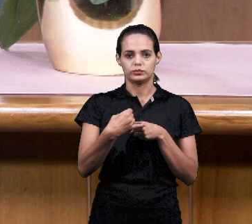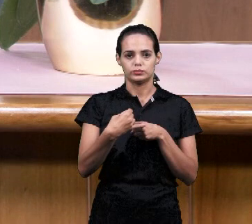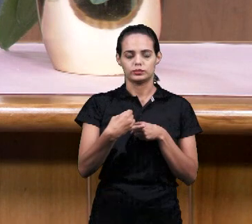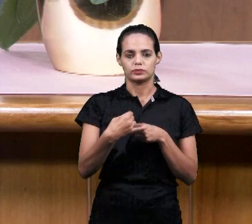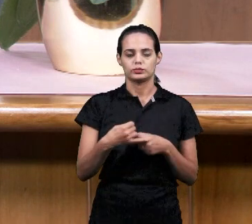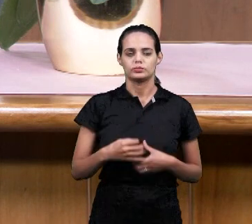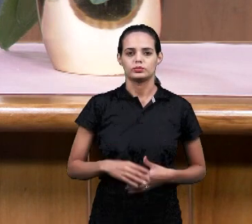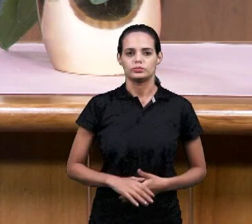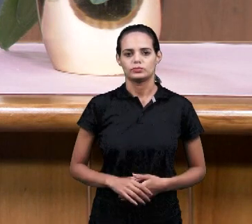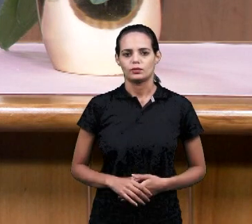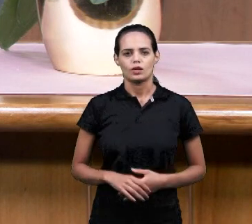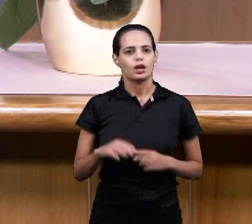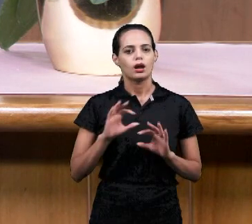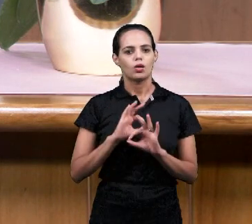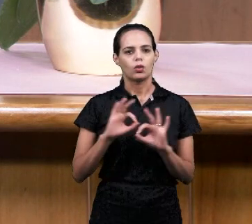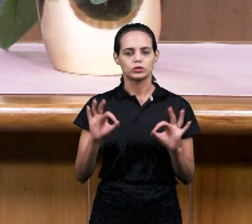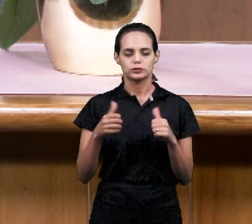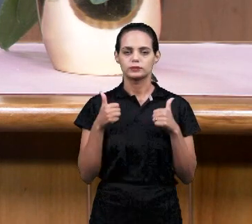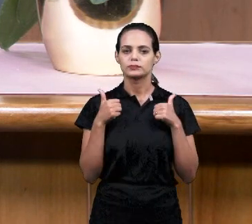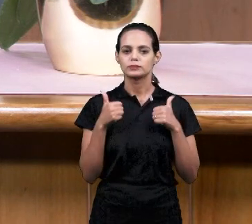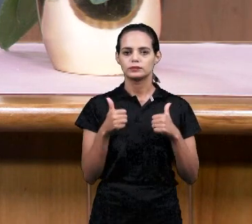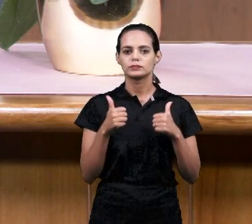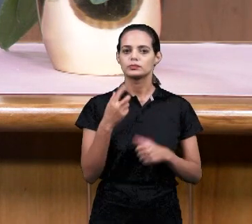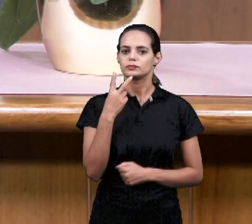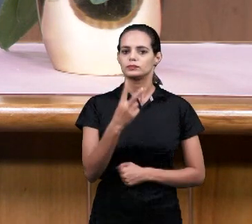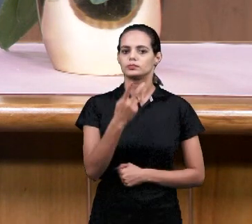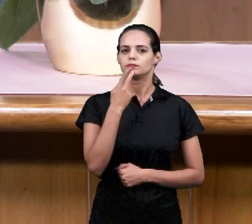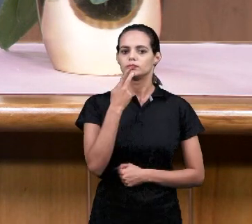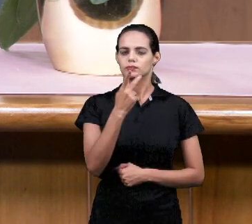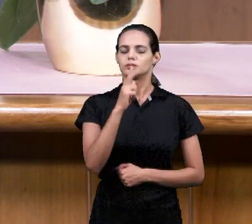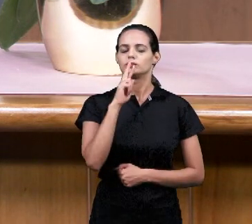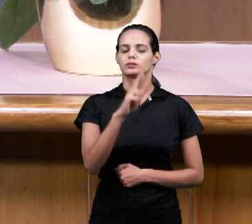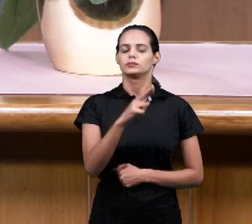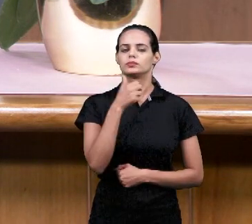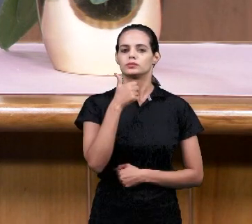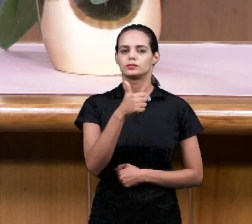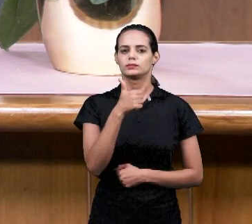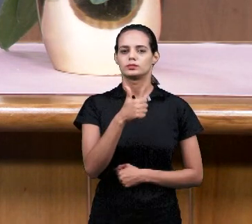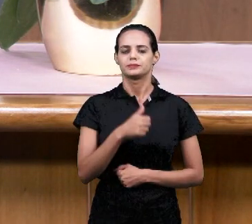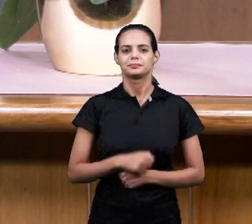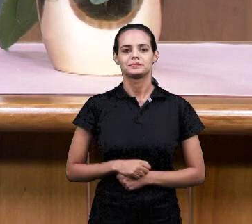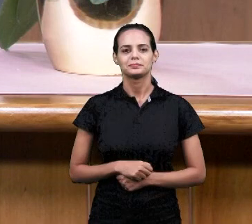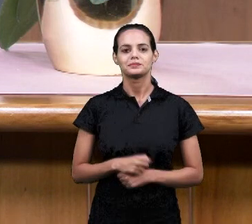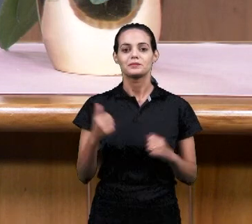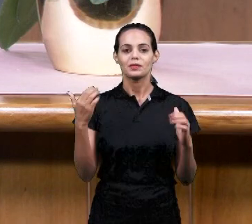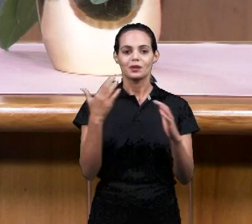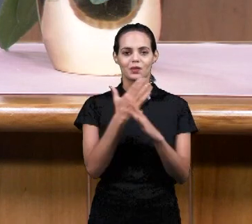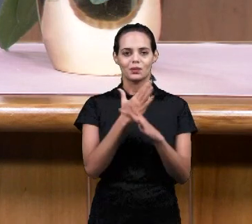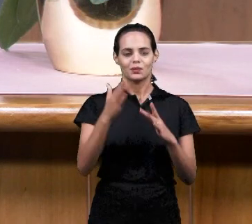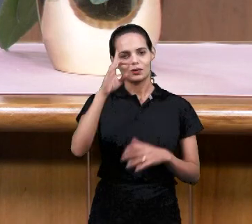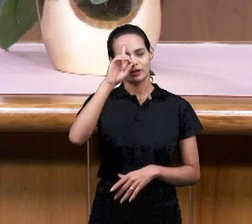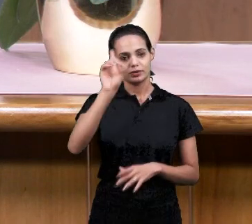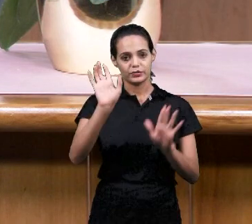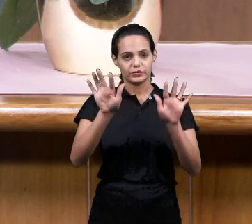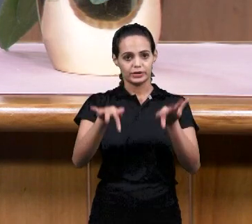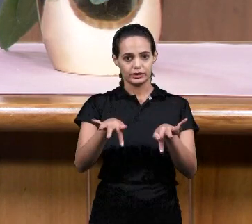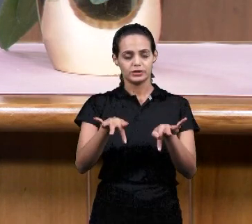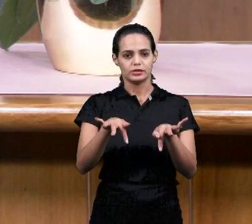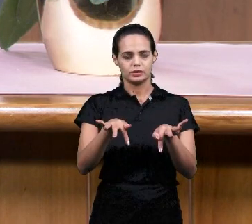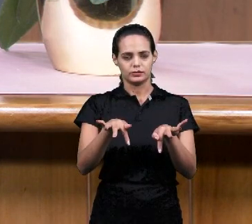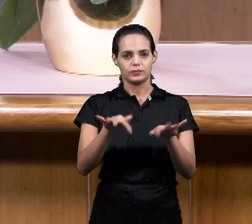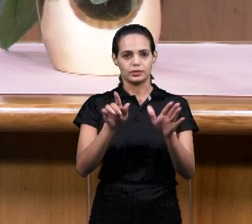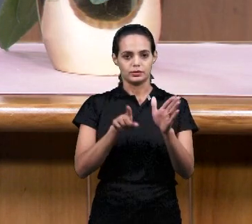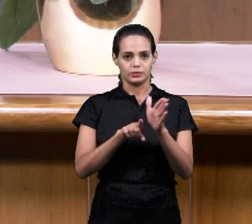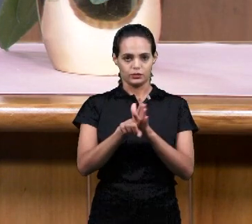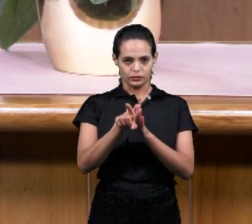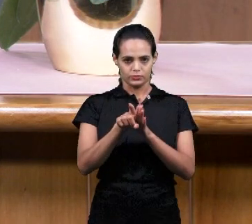Très bien cités par nos frères et sœurs, gloire à Dieu. Ainsi, en concluant cette partie des questions, nous passerons